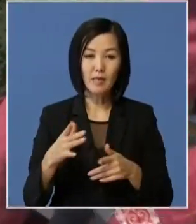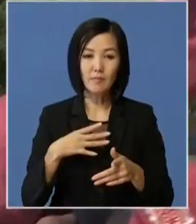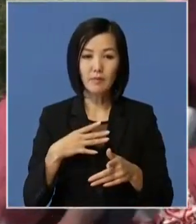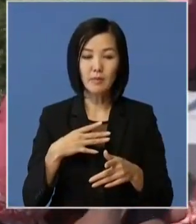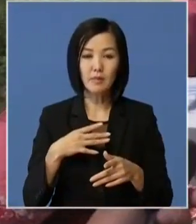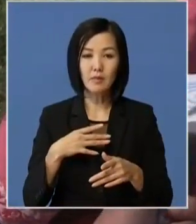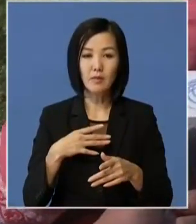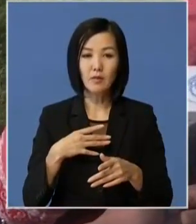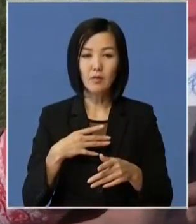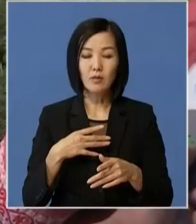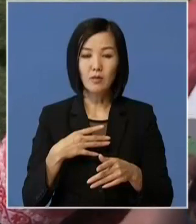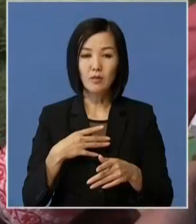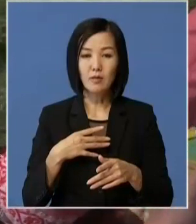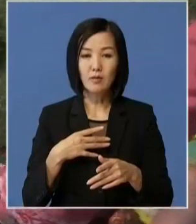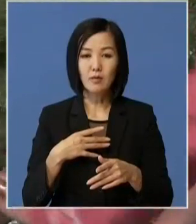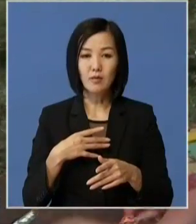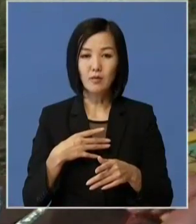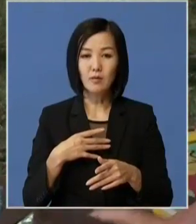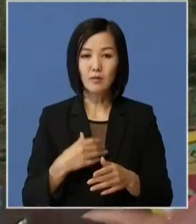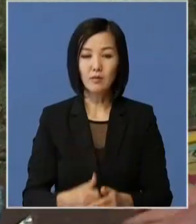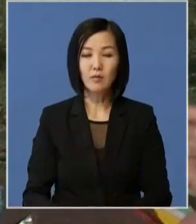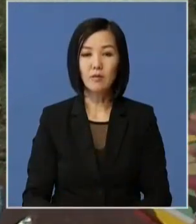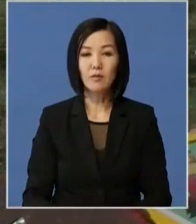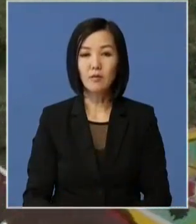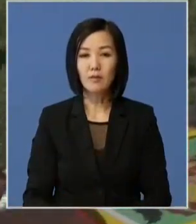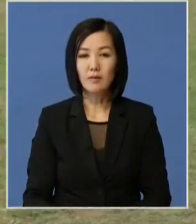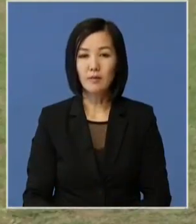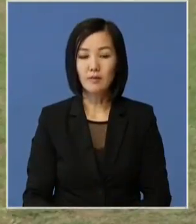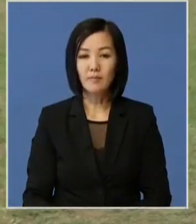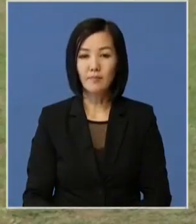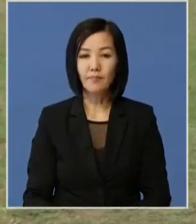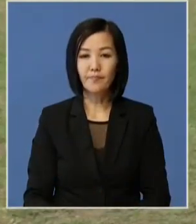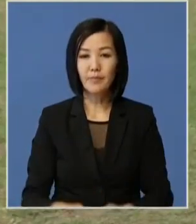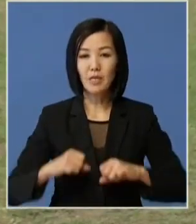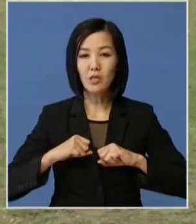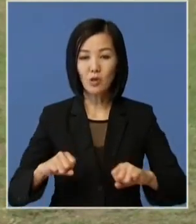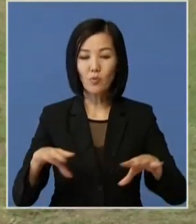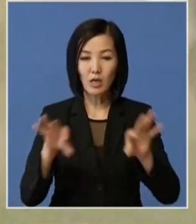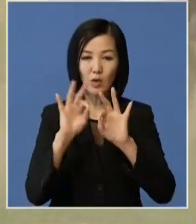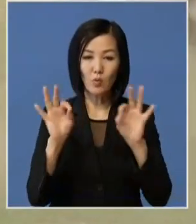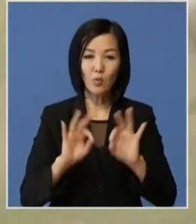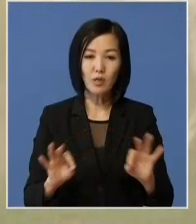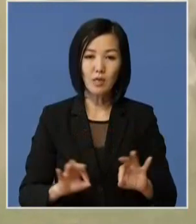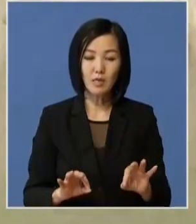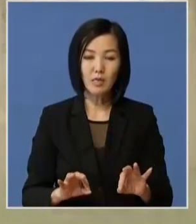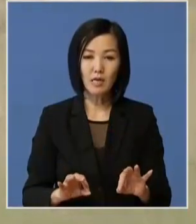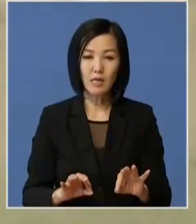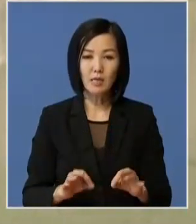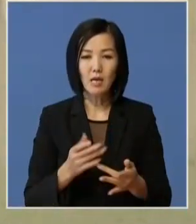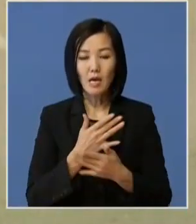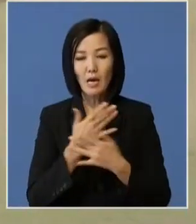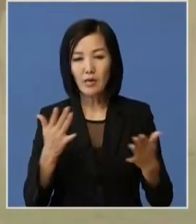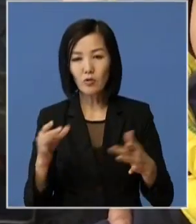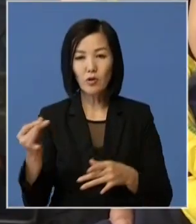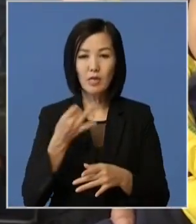матадан да біз сөйтіп оларды киіндіріп, тігіп жатырмыз дегенде. Жауынгерлік өнер бес қарумен атап зелі. Меймандар